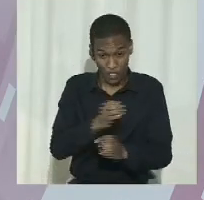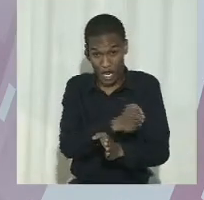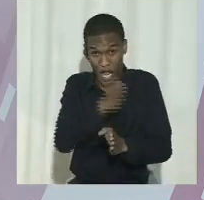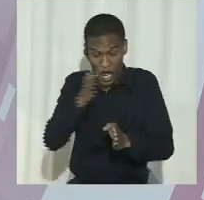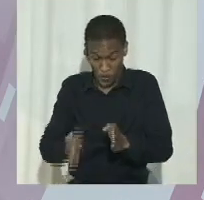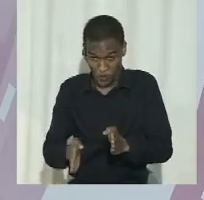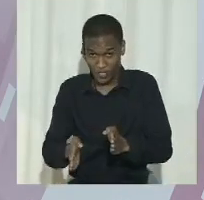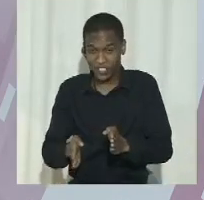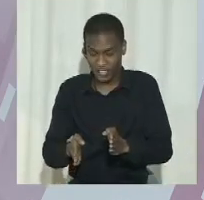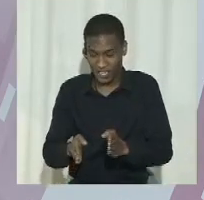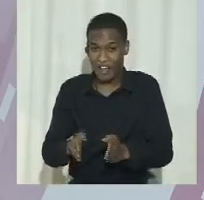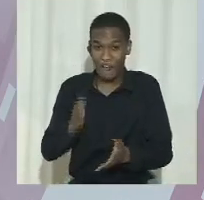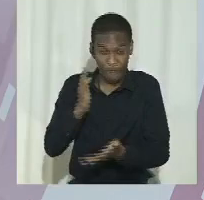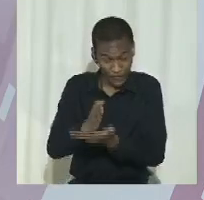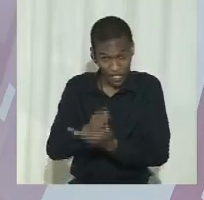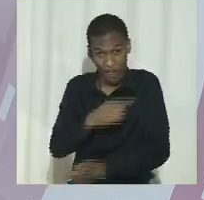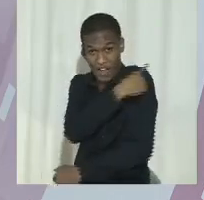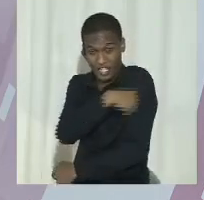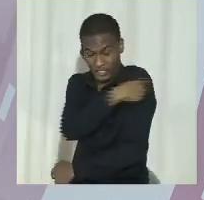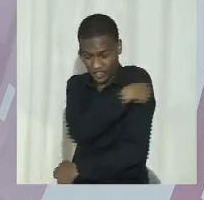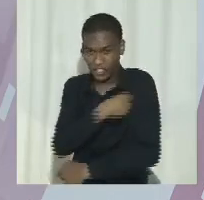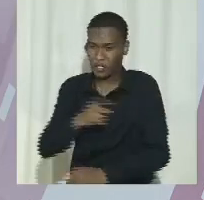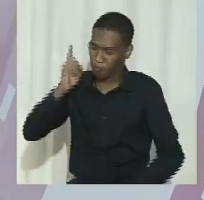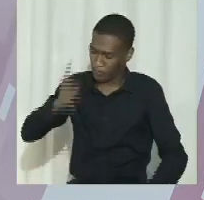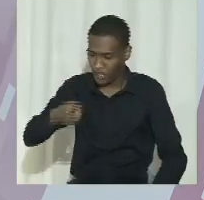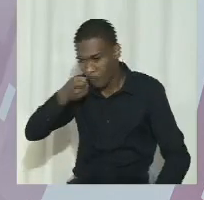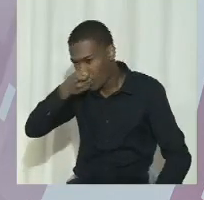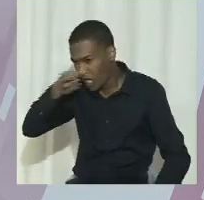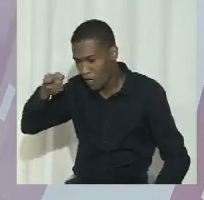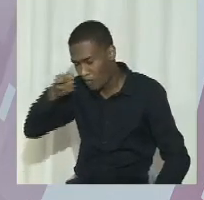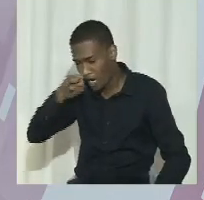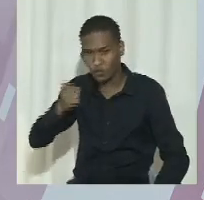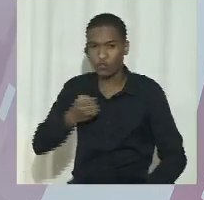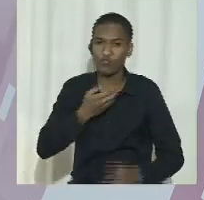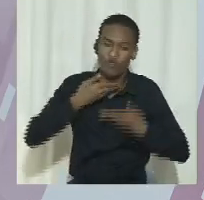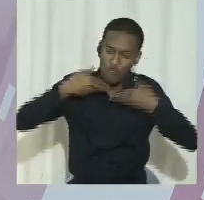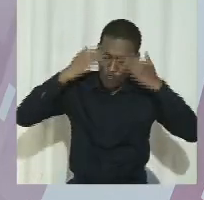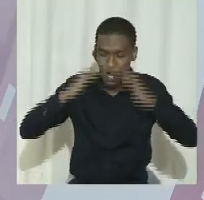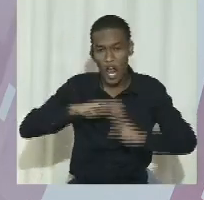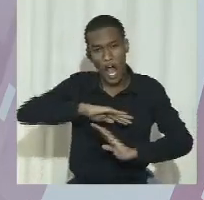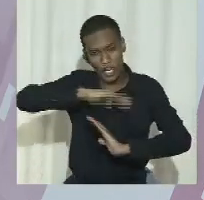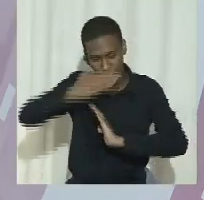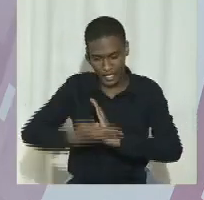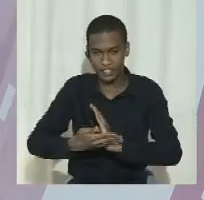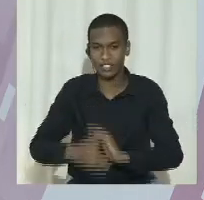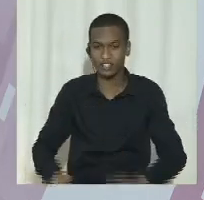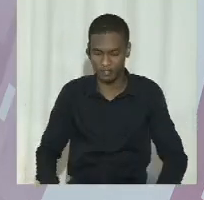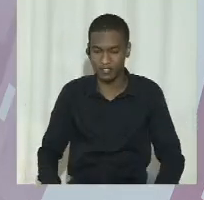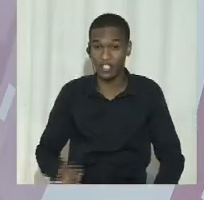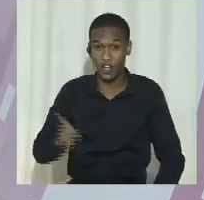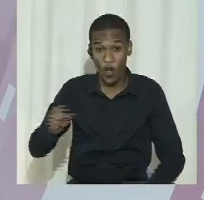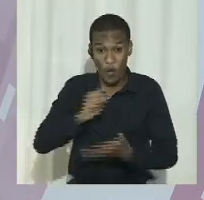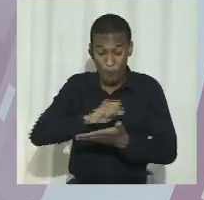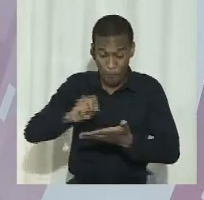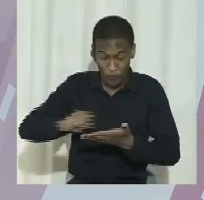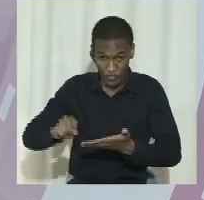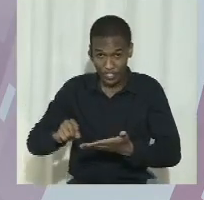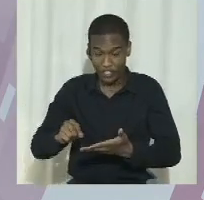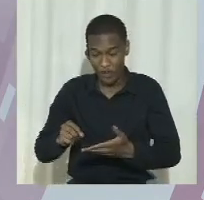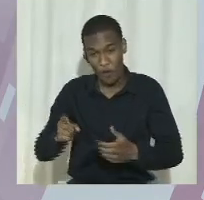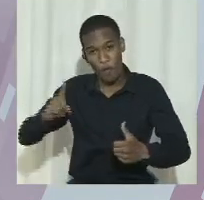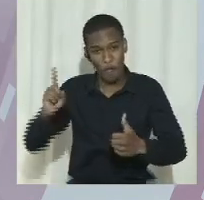ny fanarahamaso ny toe-pahasalamany ny tsirairay avy ka izay fisoratana anarana zay zany dia ho atomboka antsika manomboka